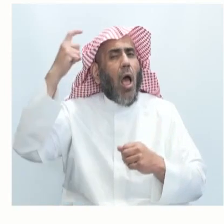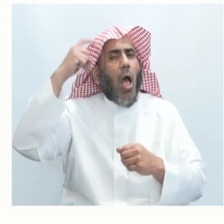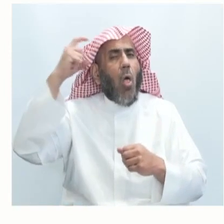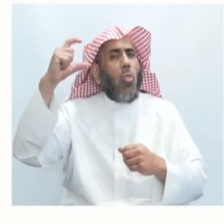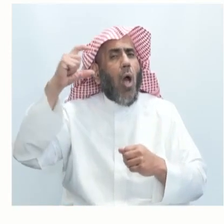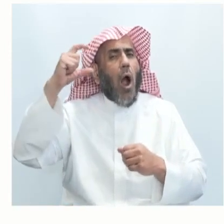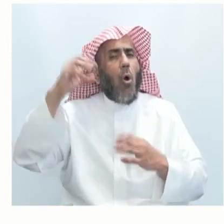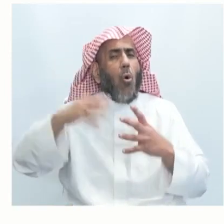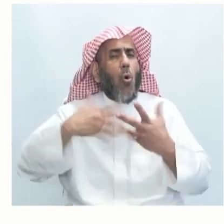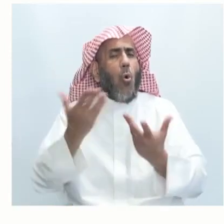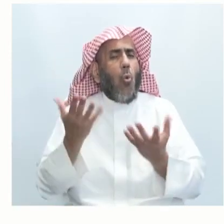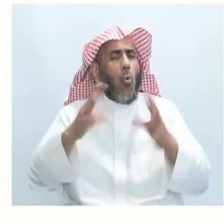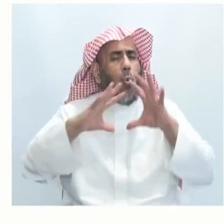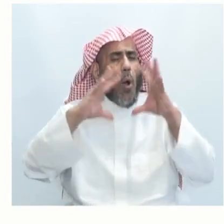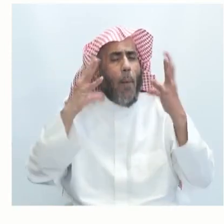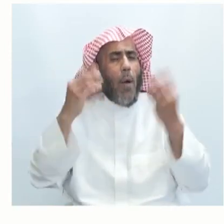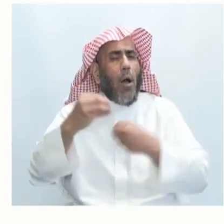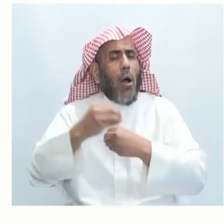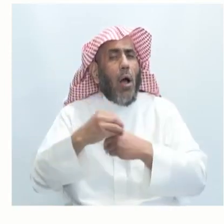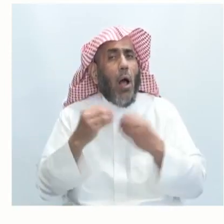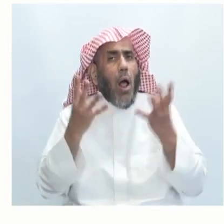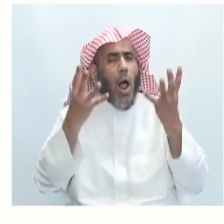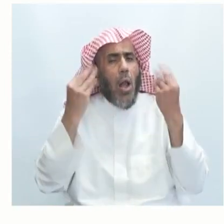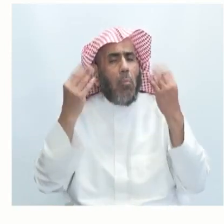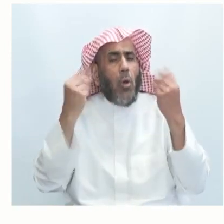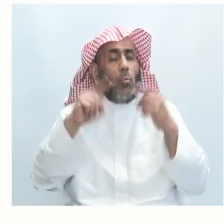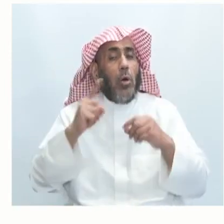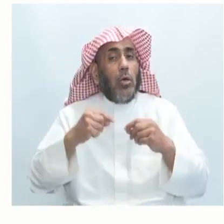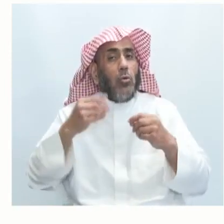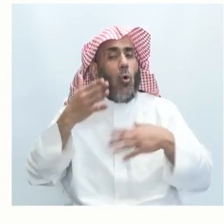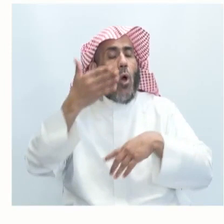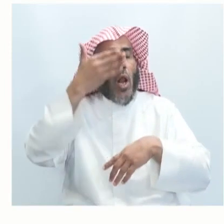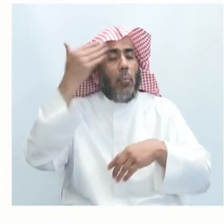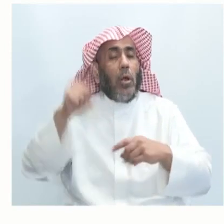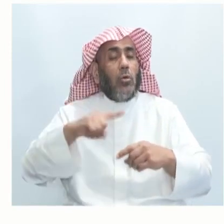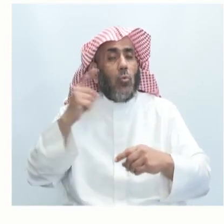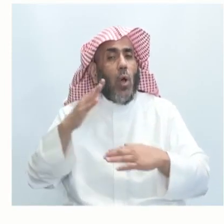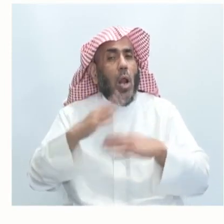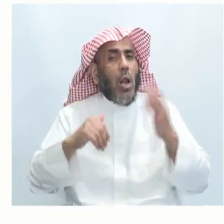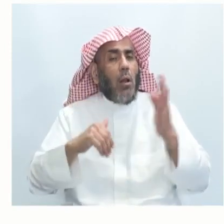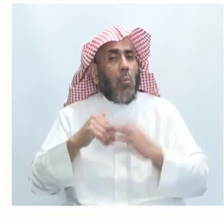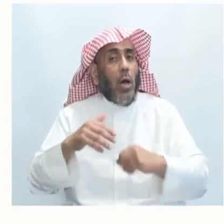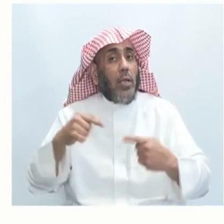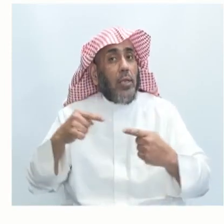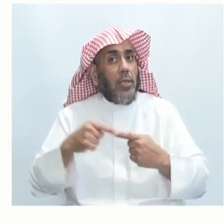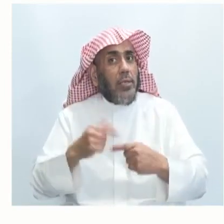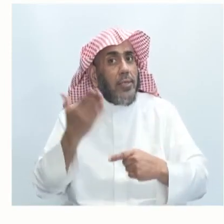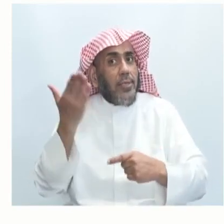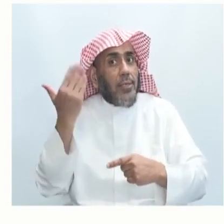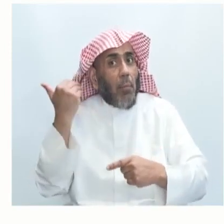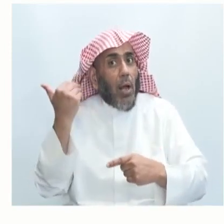جميع المعلومات والخبرات والمهارات التي سبق له